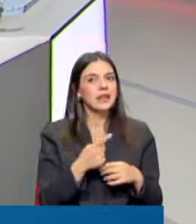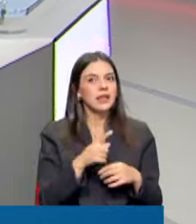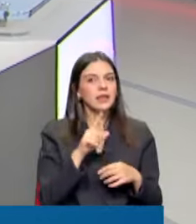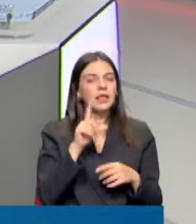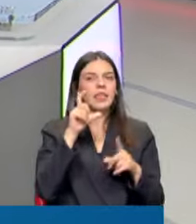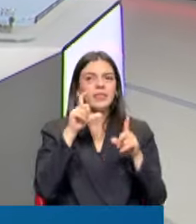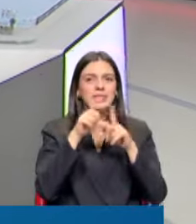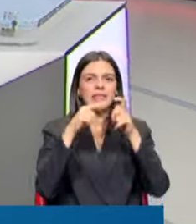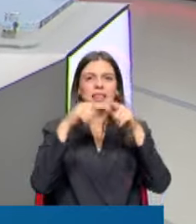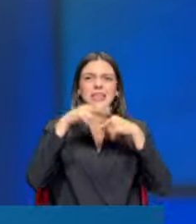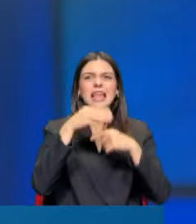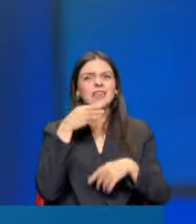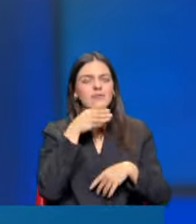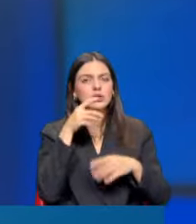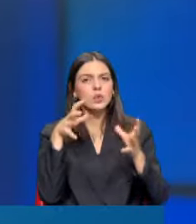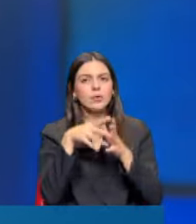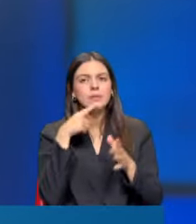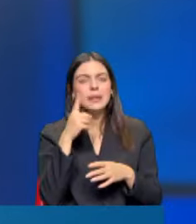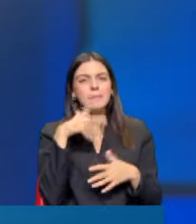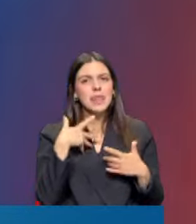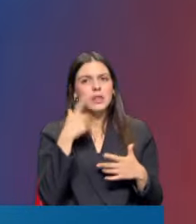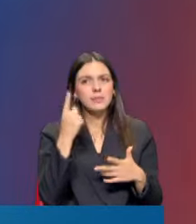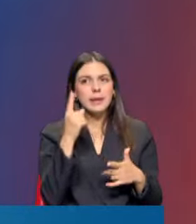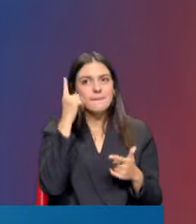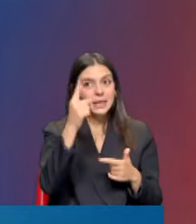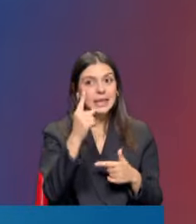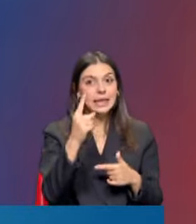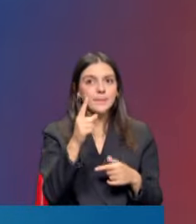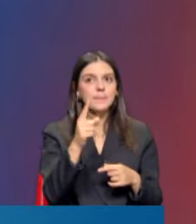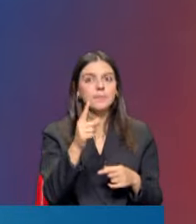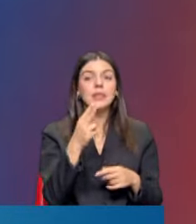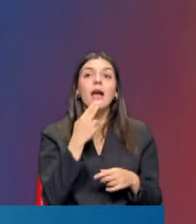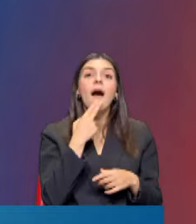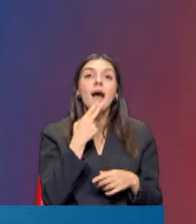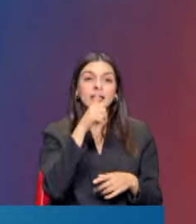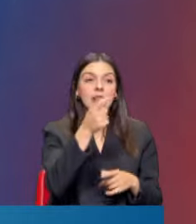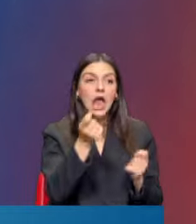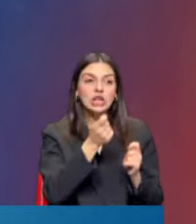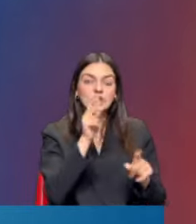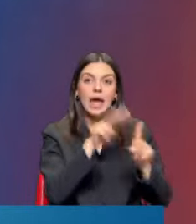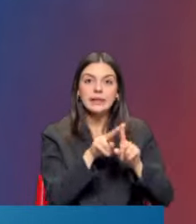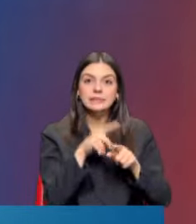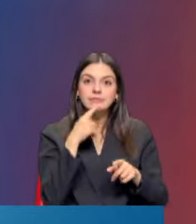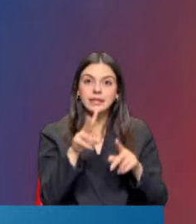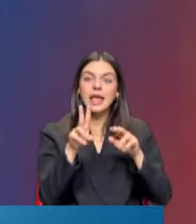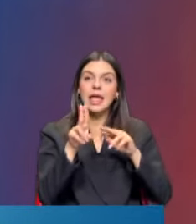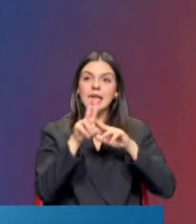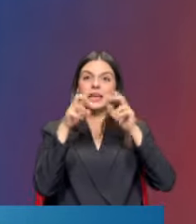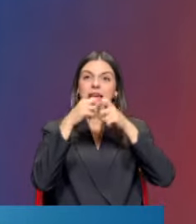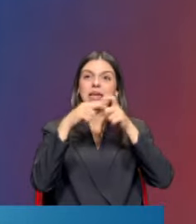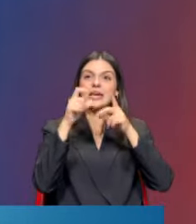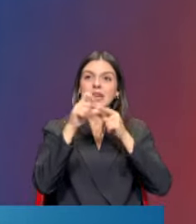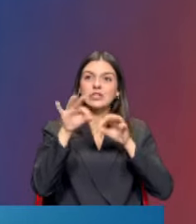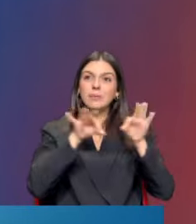bizleri. Dezavantajlı grup dediniz, merak ettiğim iki şey var. Bir, kadınlar istihdama rahat katılsın diye kreş planlamanız var mı?